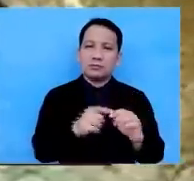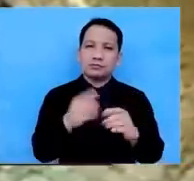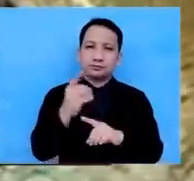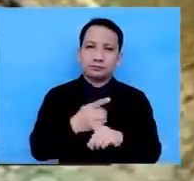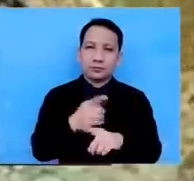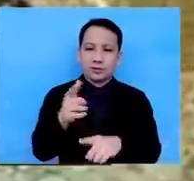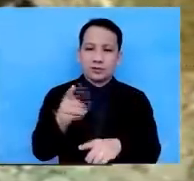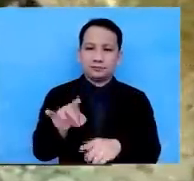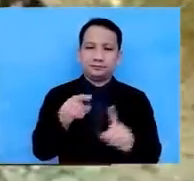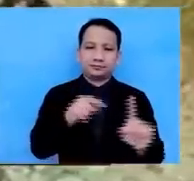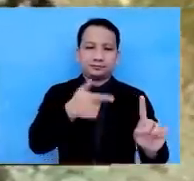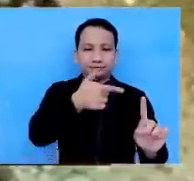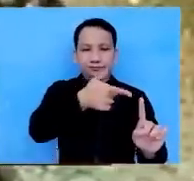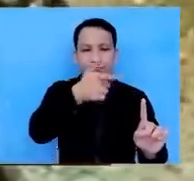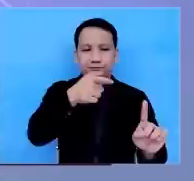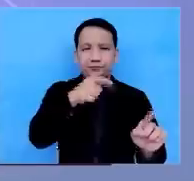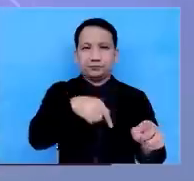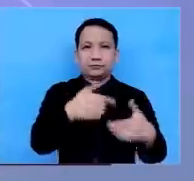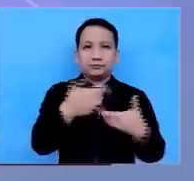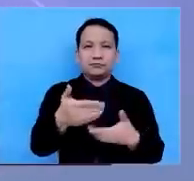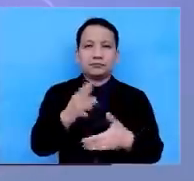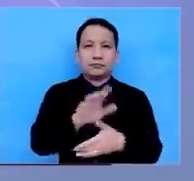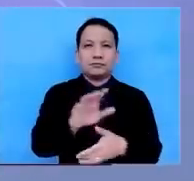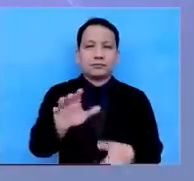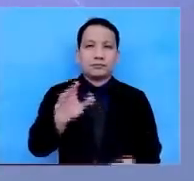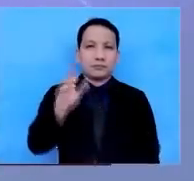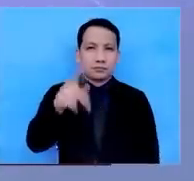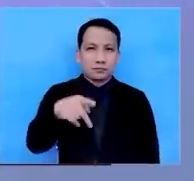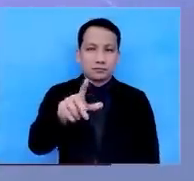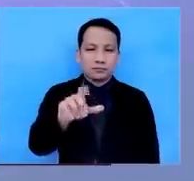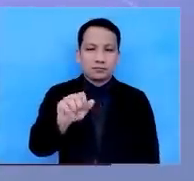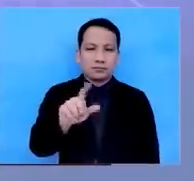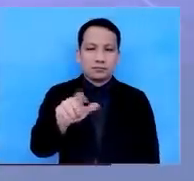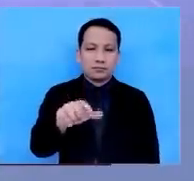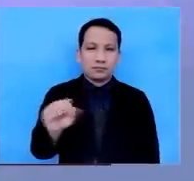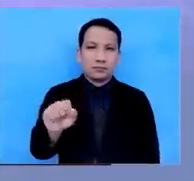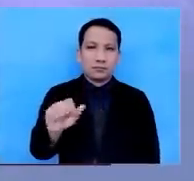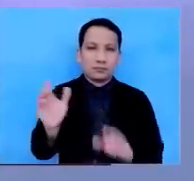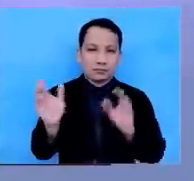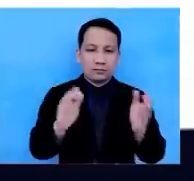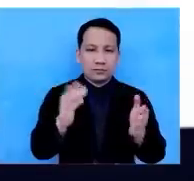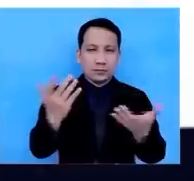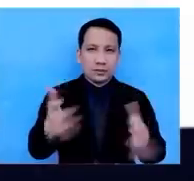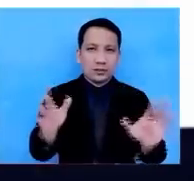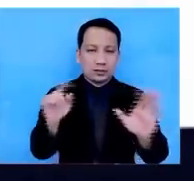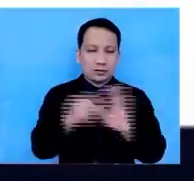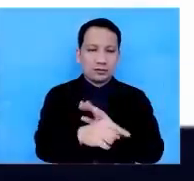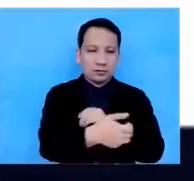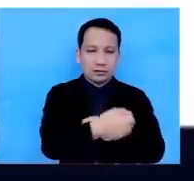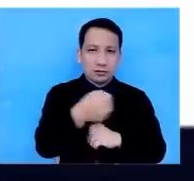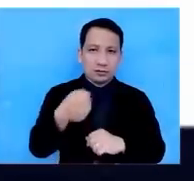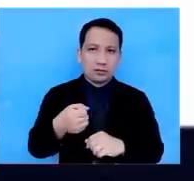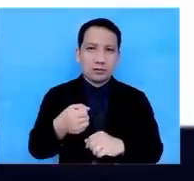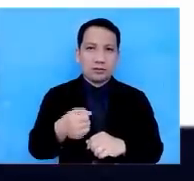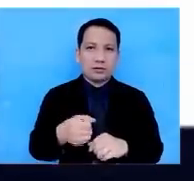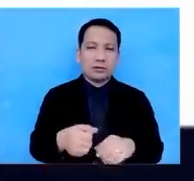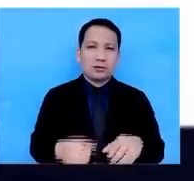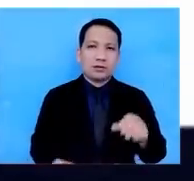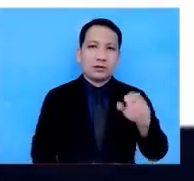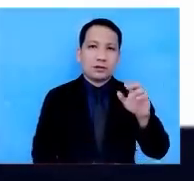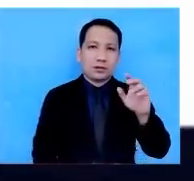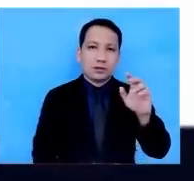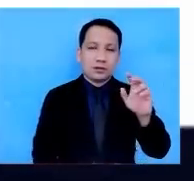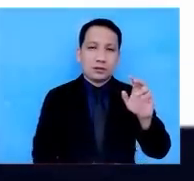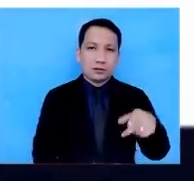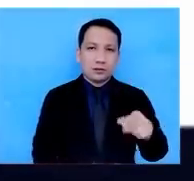28 nang barili ng malapitan sa harap ng kanyang bahay si Plaza. Matapos ang pagpatay, tinangay rin ng gunman na si Sialsa at rider na si Cachero